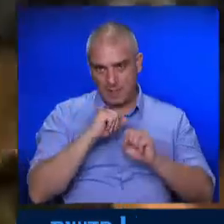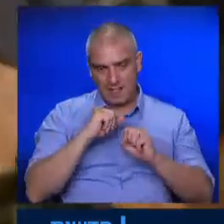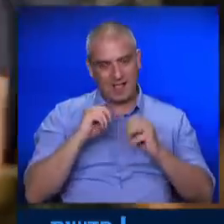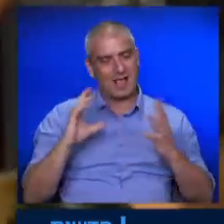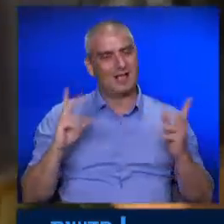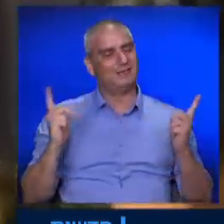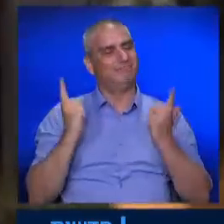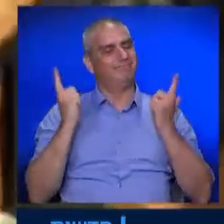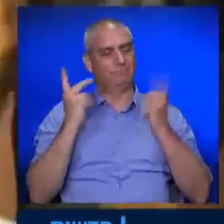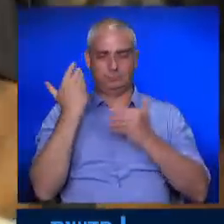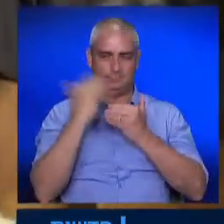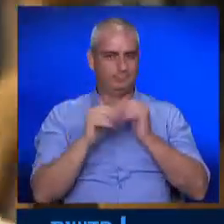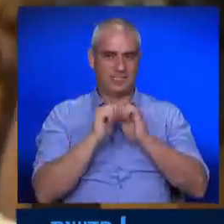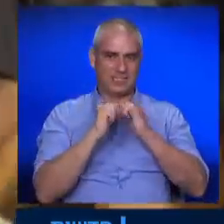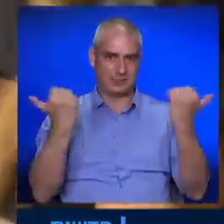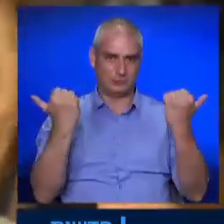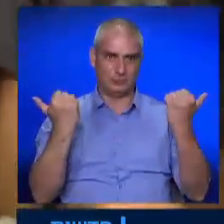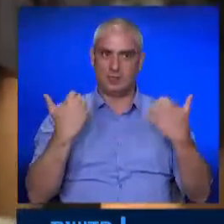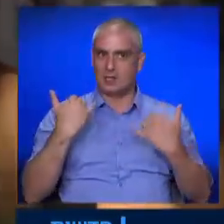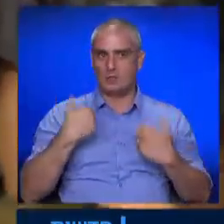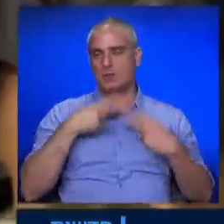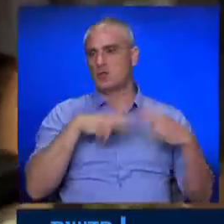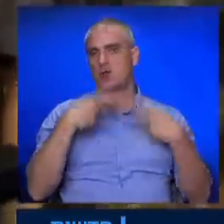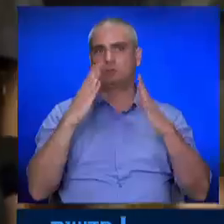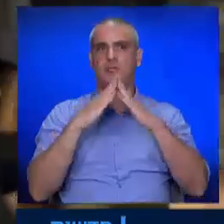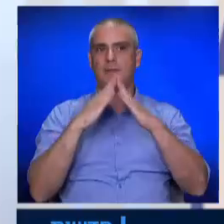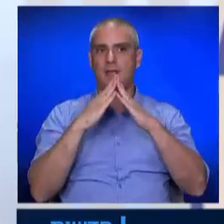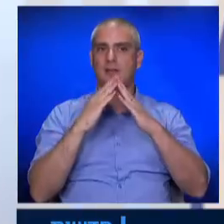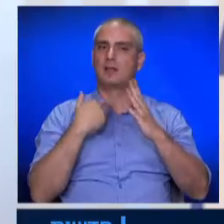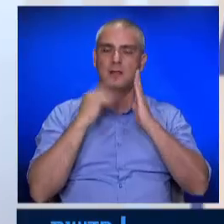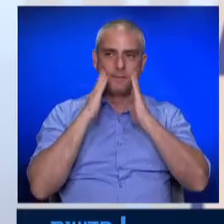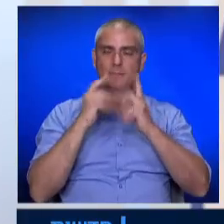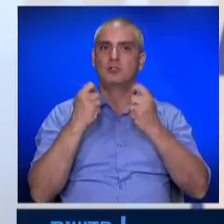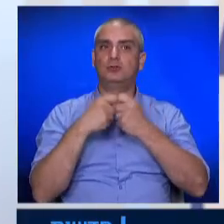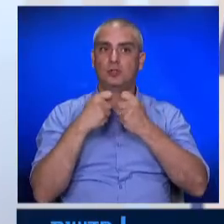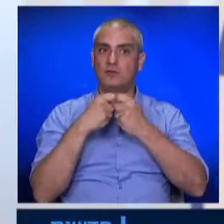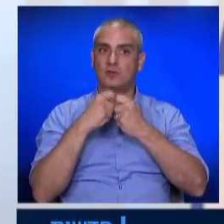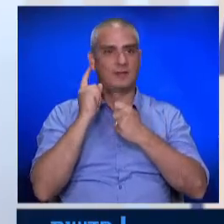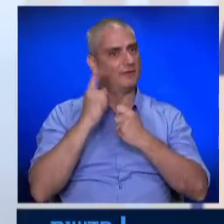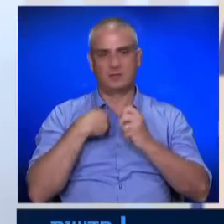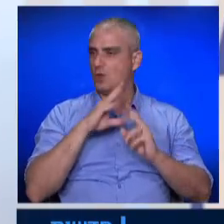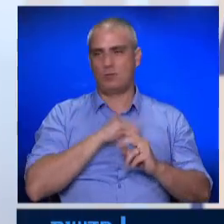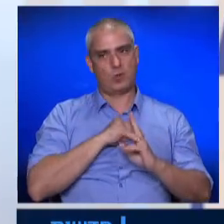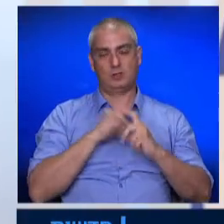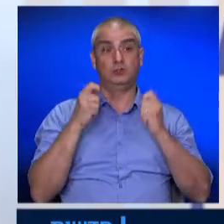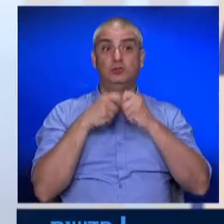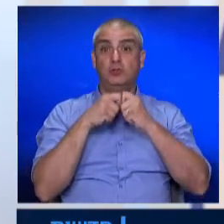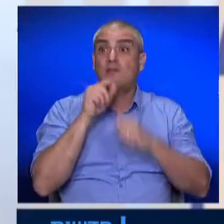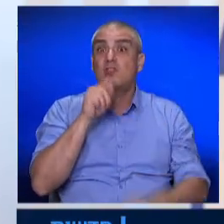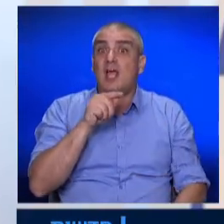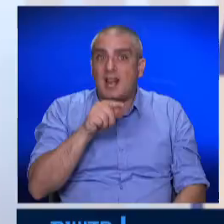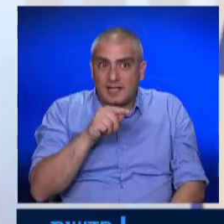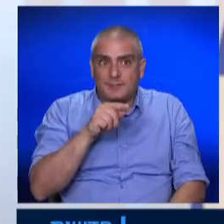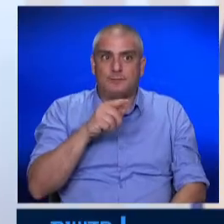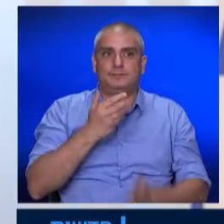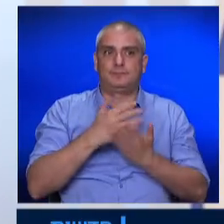הדבש הסתיימה בגירושים. היום אני חוזרת הביתה. אני מאמינה בשותפויות, אבל אני לא מוכנה שהשותפויות האלה